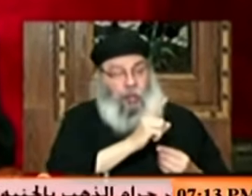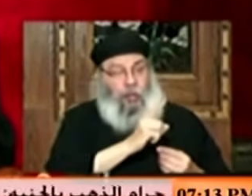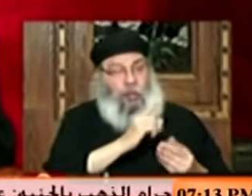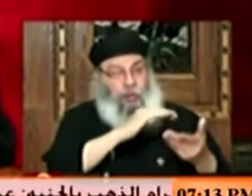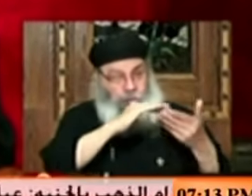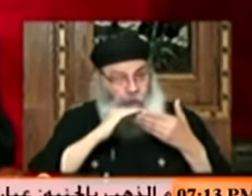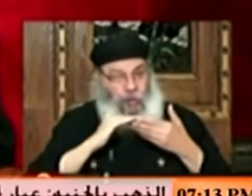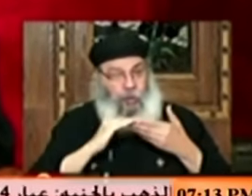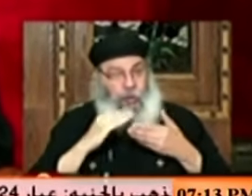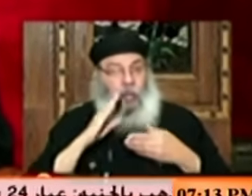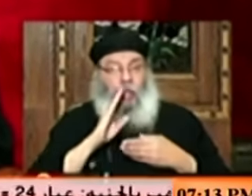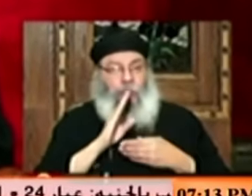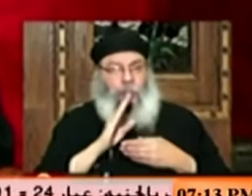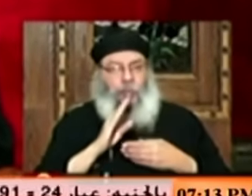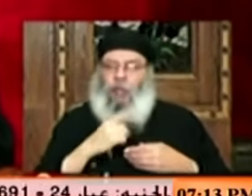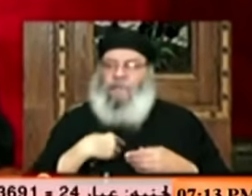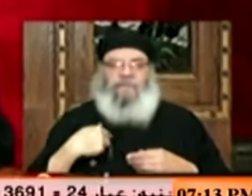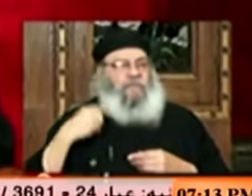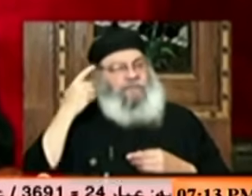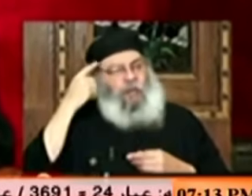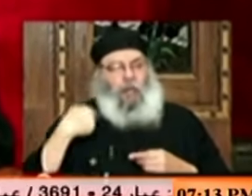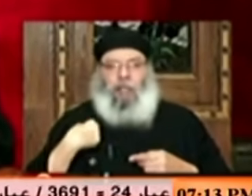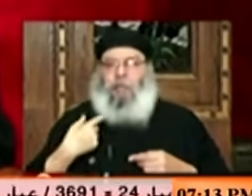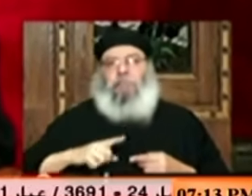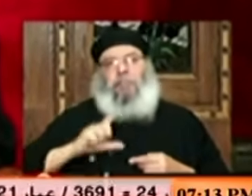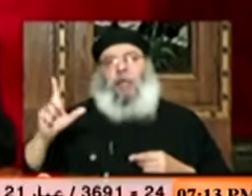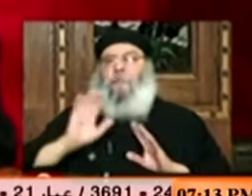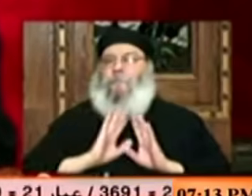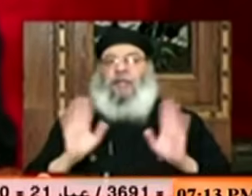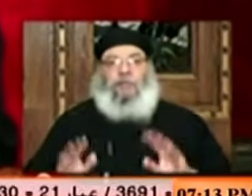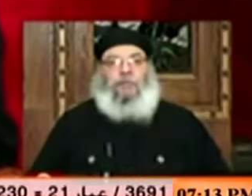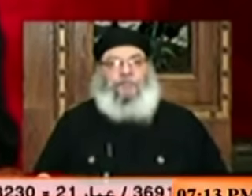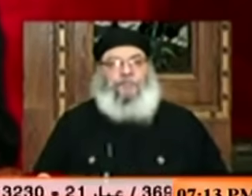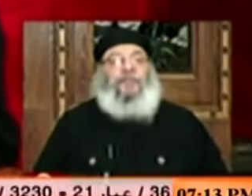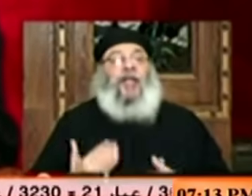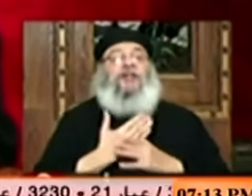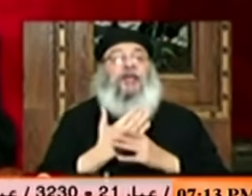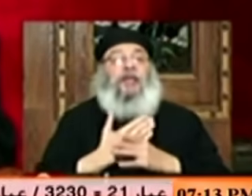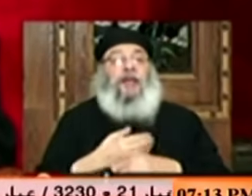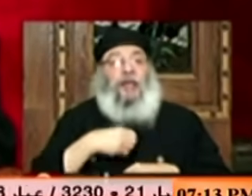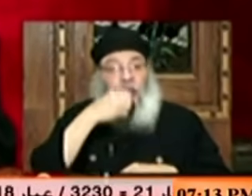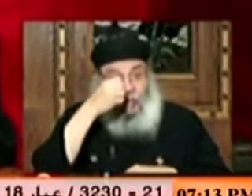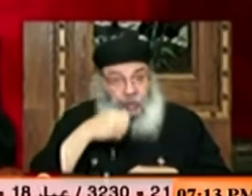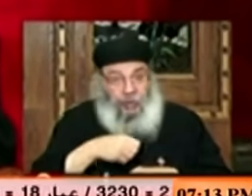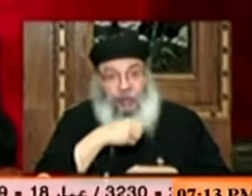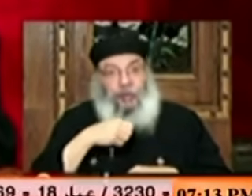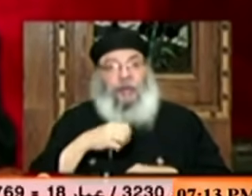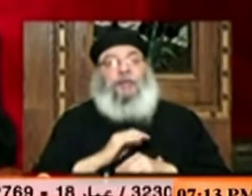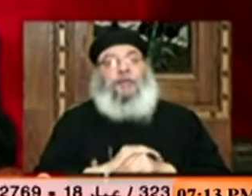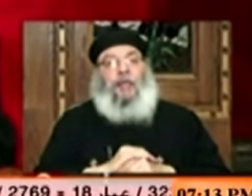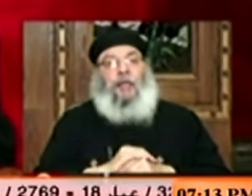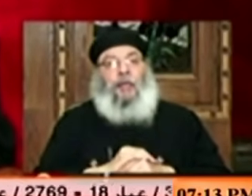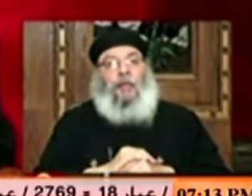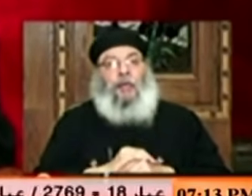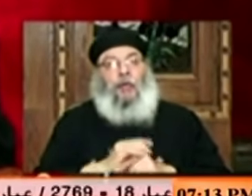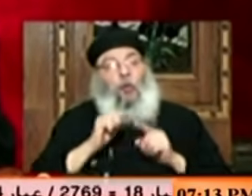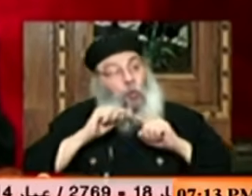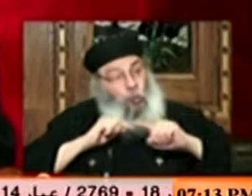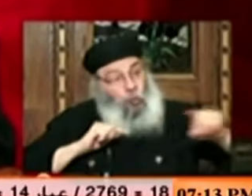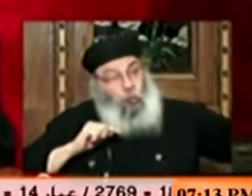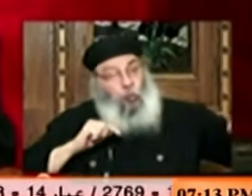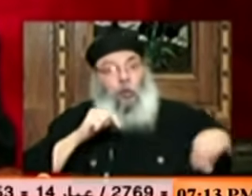الصح ولسبب ده الكنيسه بترتل طول فتره الصوم الكبير تقول طوبه